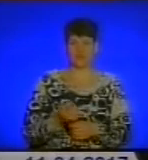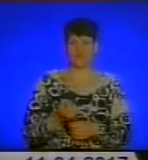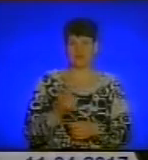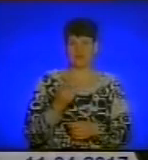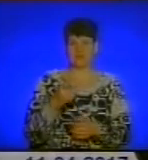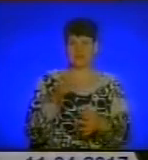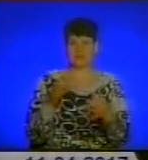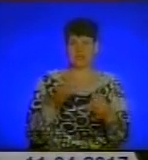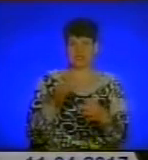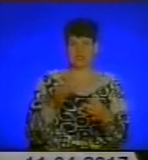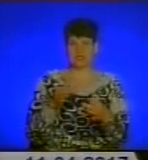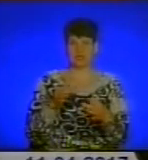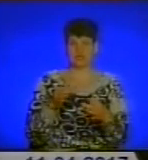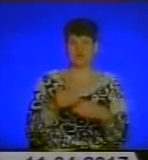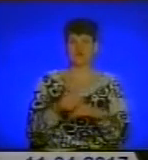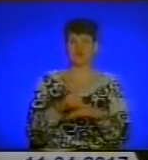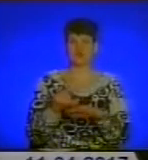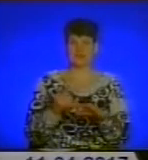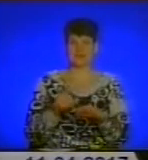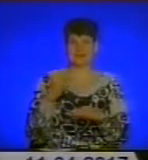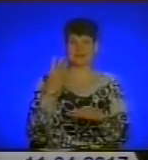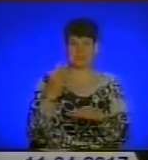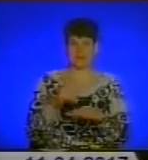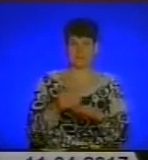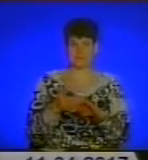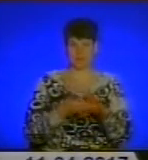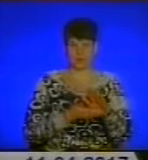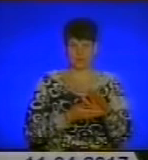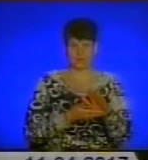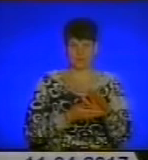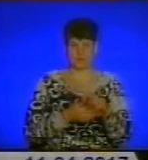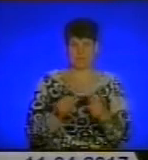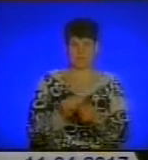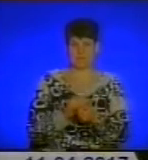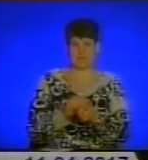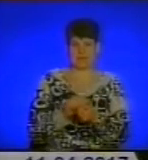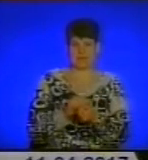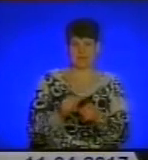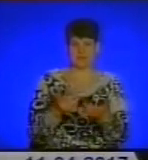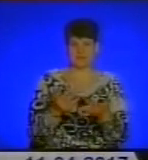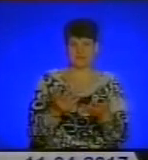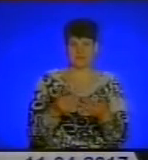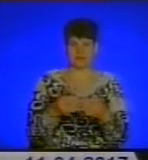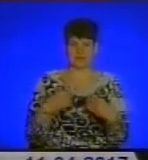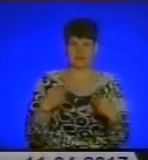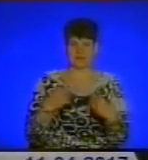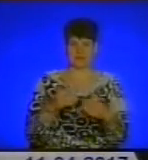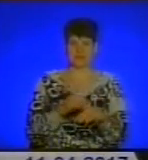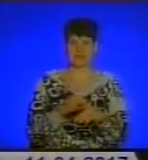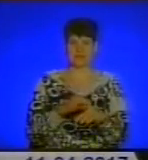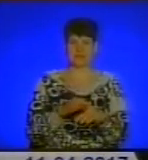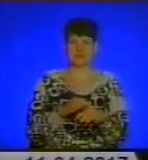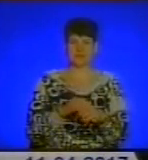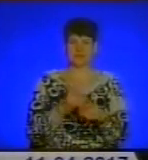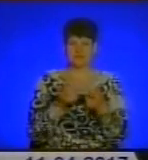залишки взуття, а саме три підошви, а також матерчасту тканину. При